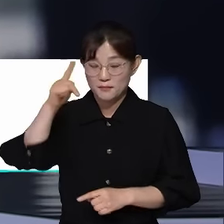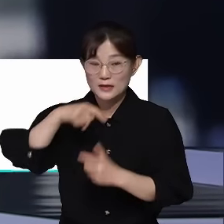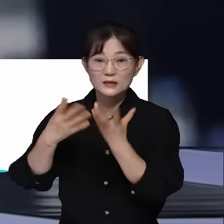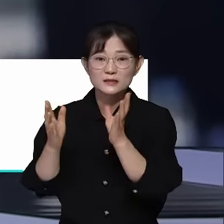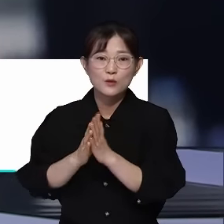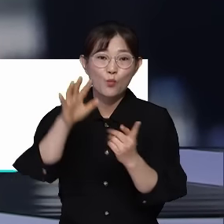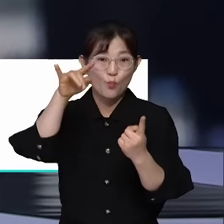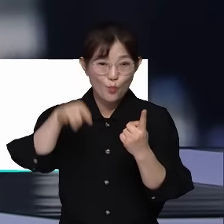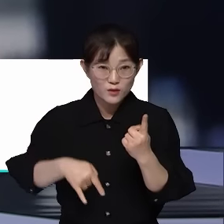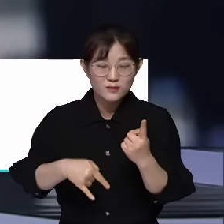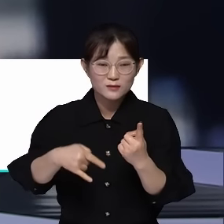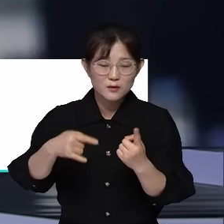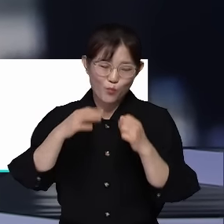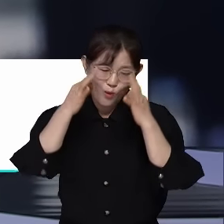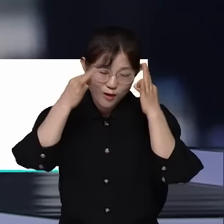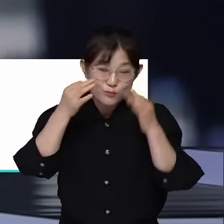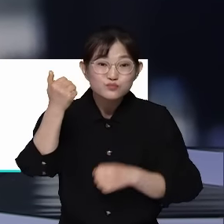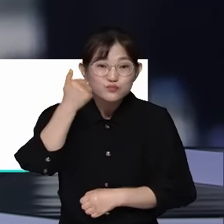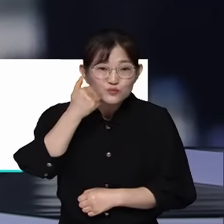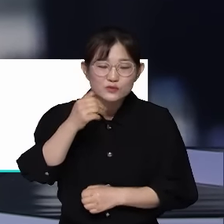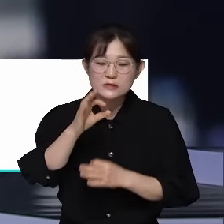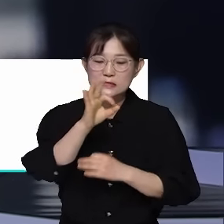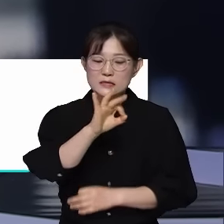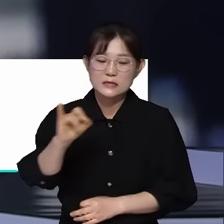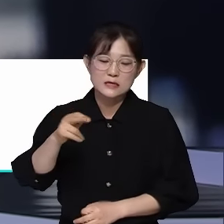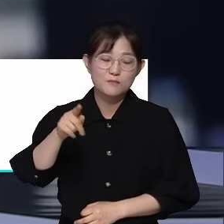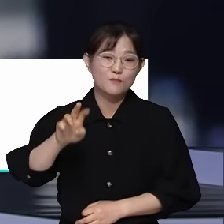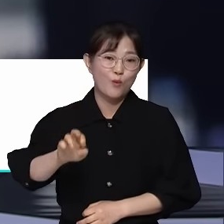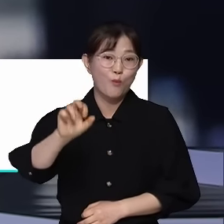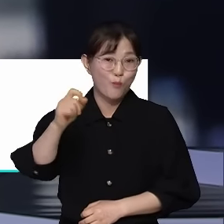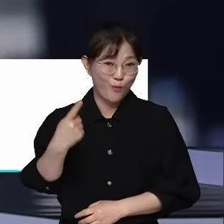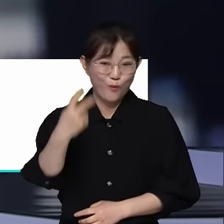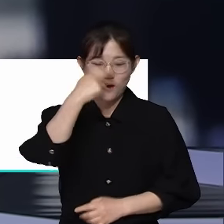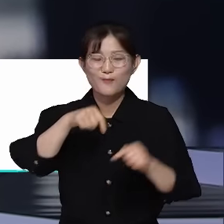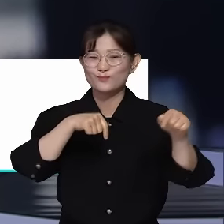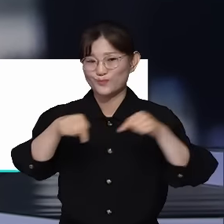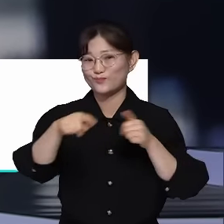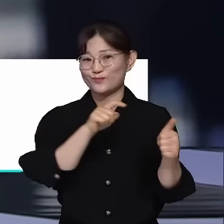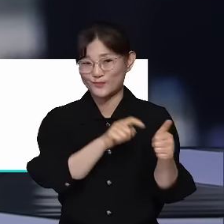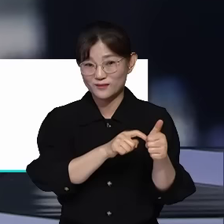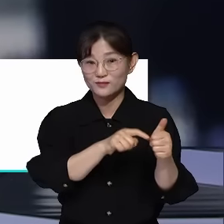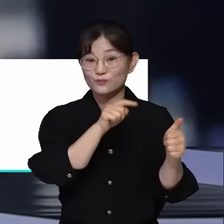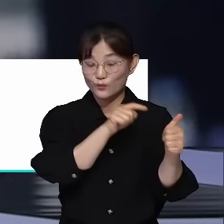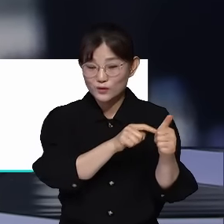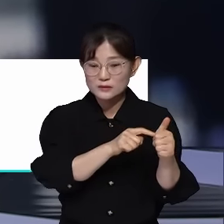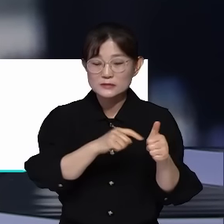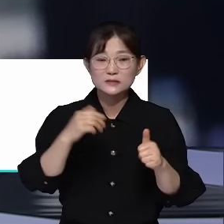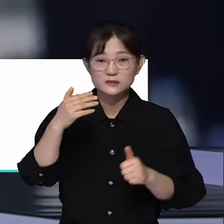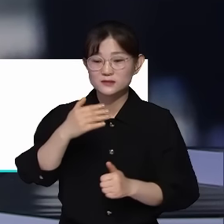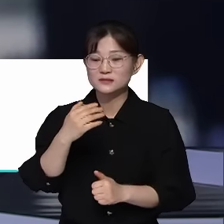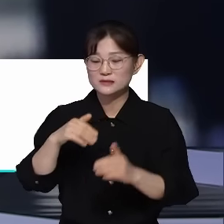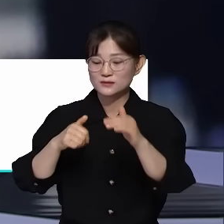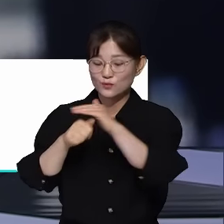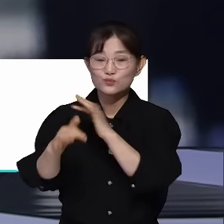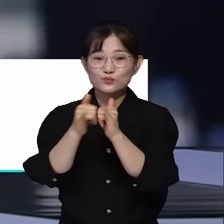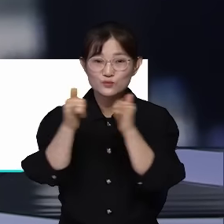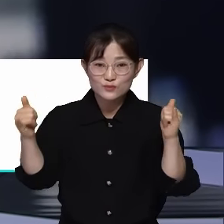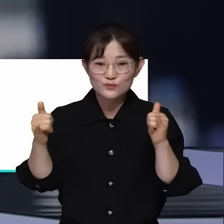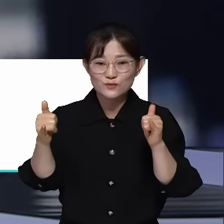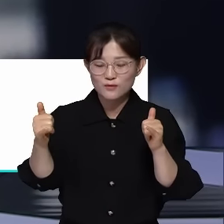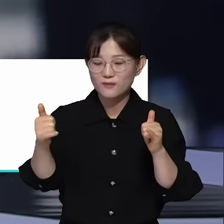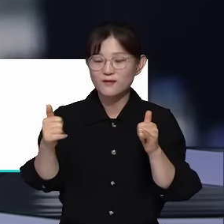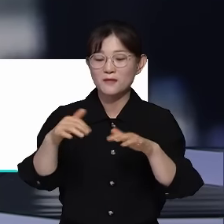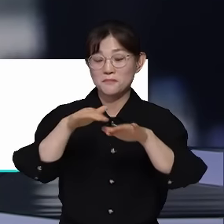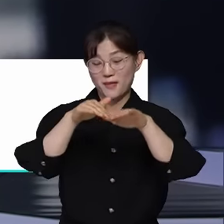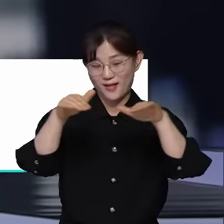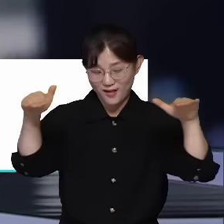통합 우승의 1등 공신은 바로 이범우 감독입니다. 이 감독은 선수들과 격의 없이 소통하며 형처럼 푸근한 리더십을